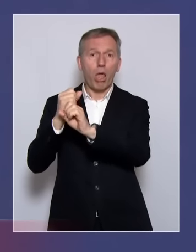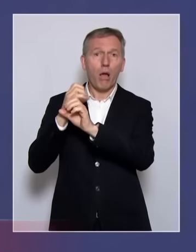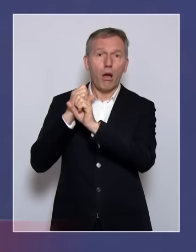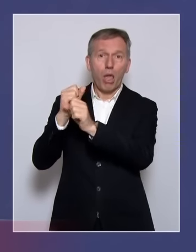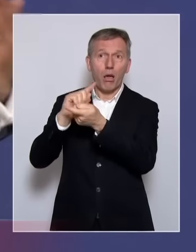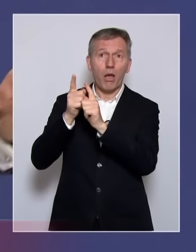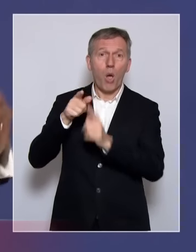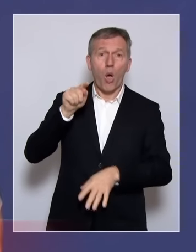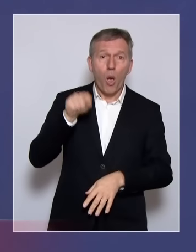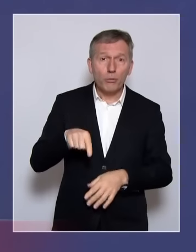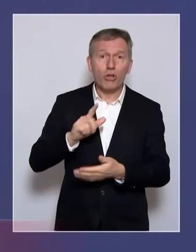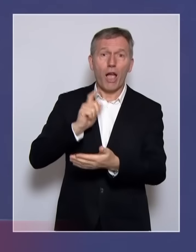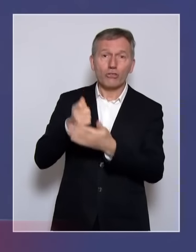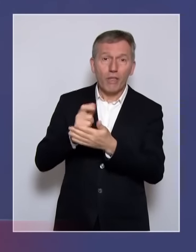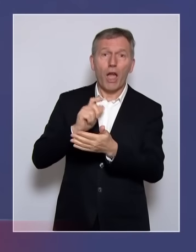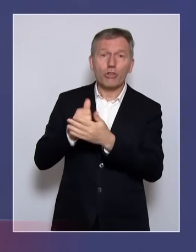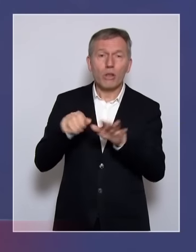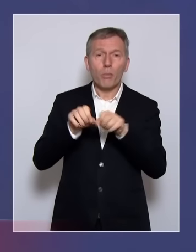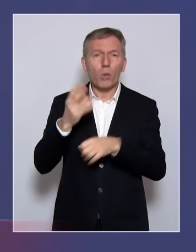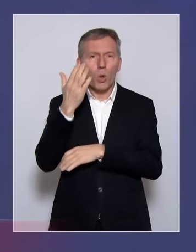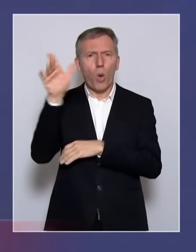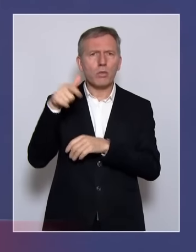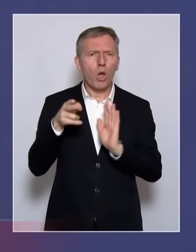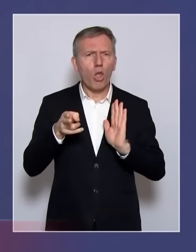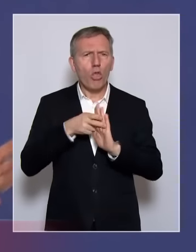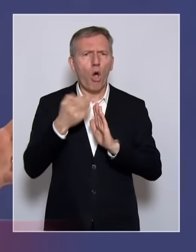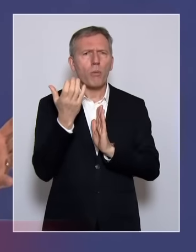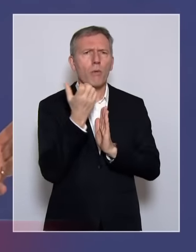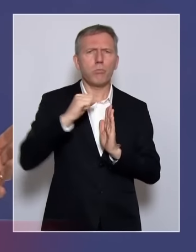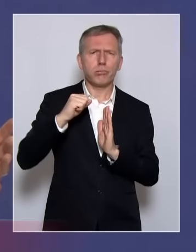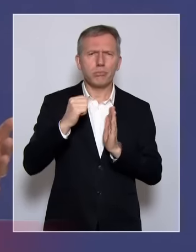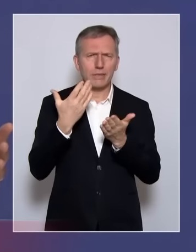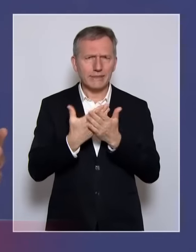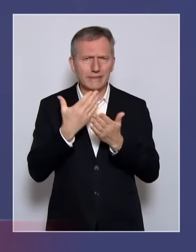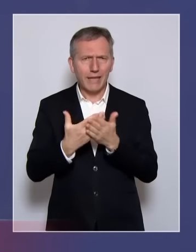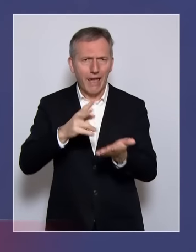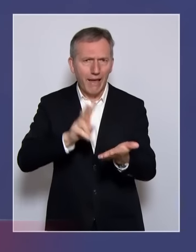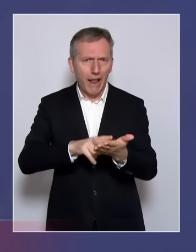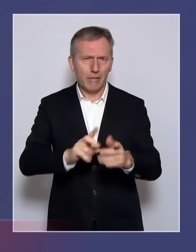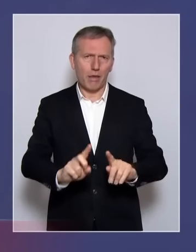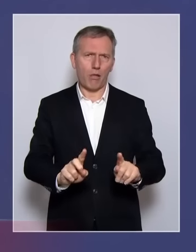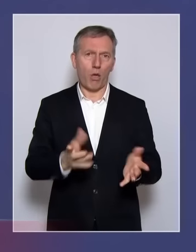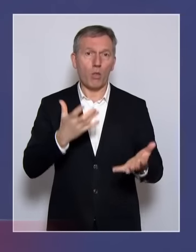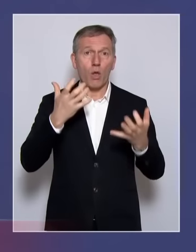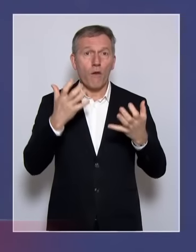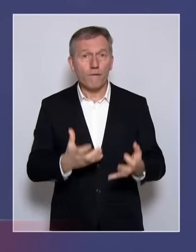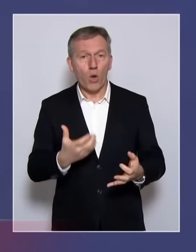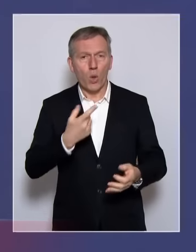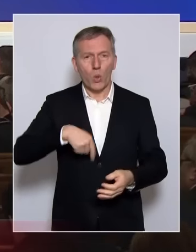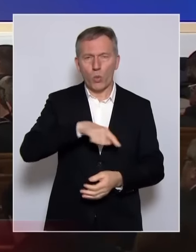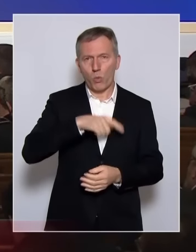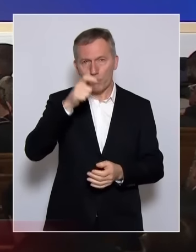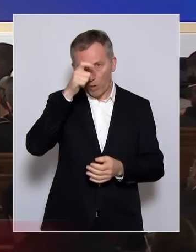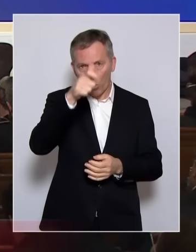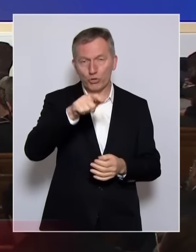créées, obligé de consommer des produits qui ne respectent pas nos normes. C'est ça, la réalité. Donc, si on veut être cohérent avec nos ambitions,